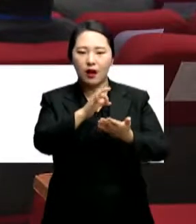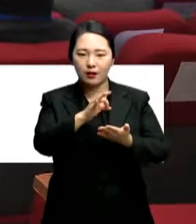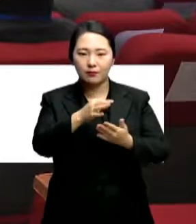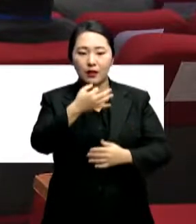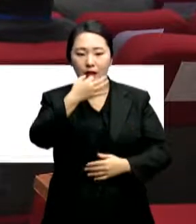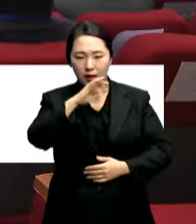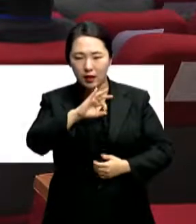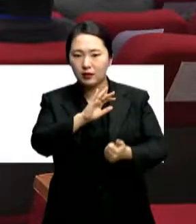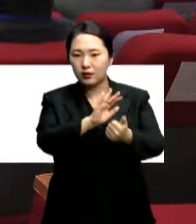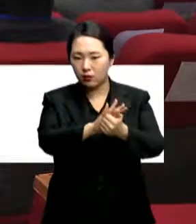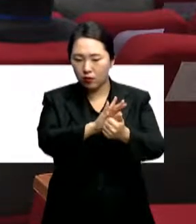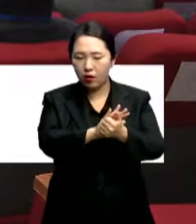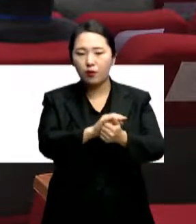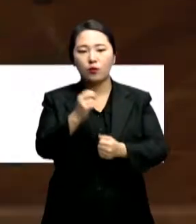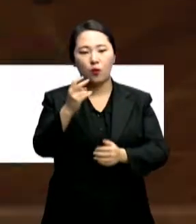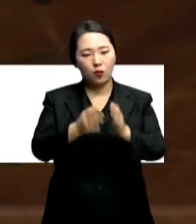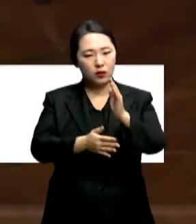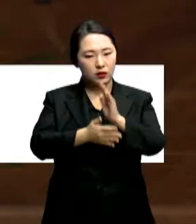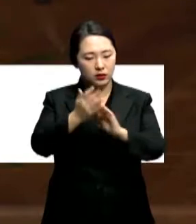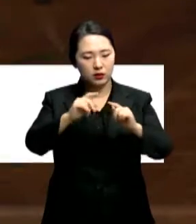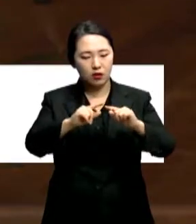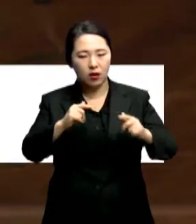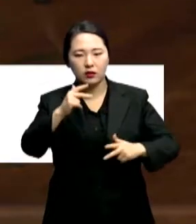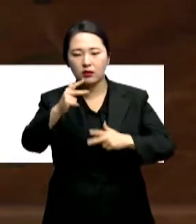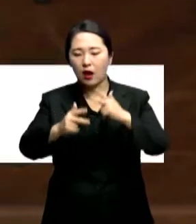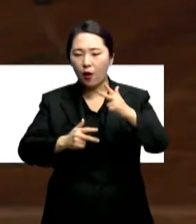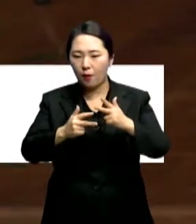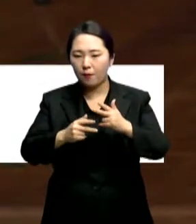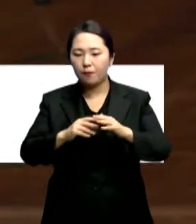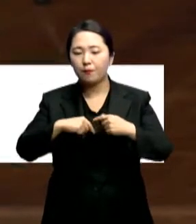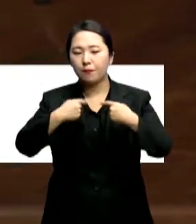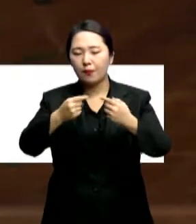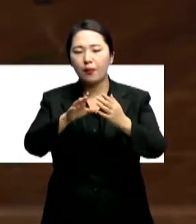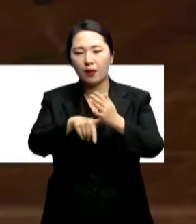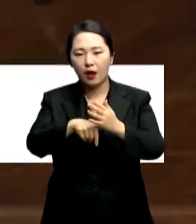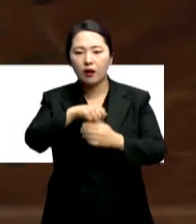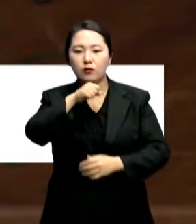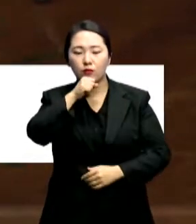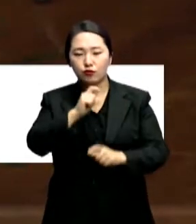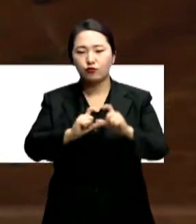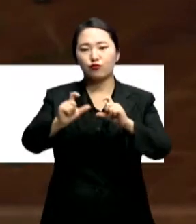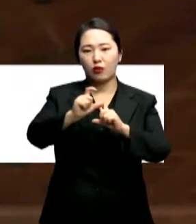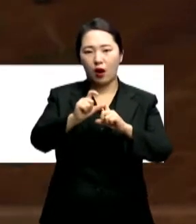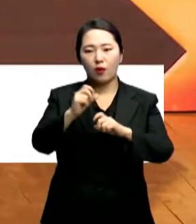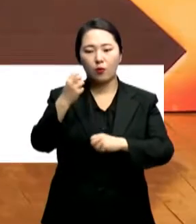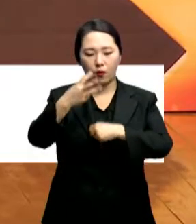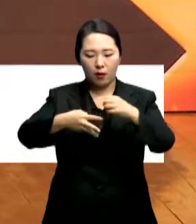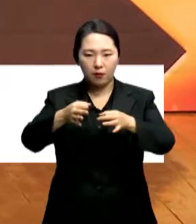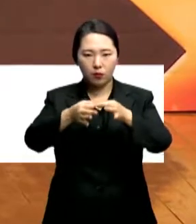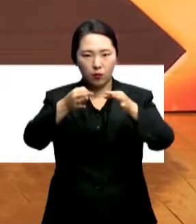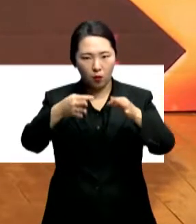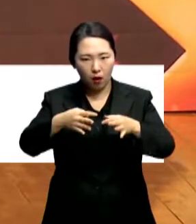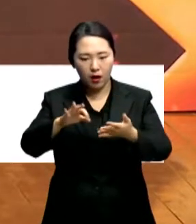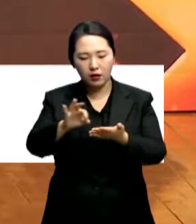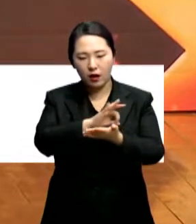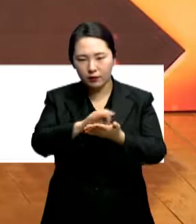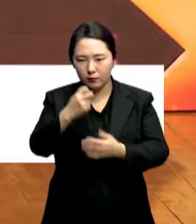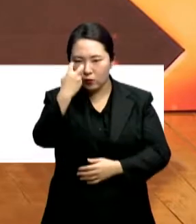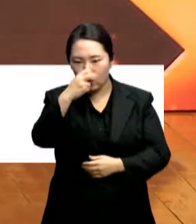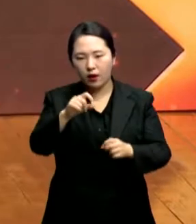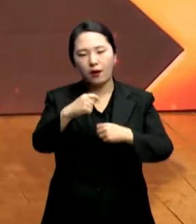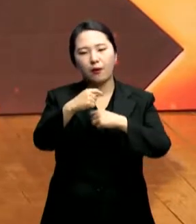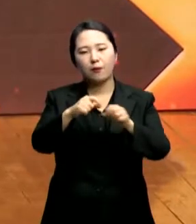추가 지원, 시 추진 각종 지원 사업의 가점 부여, 3년간 세무조사 유예 등의 혜택이